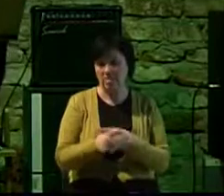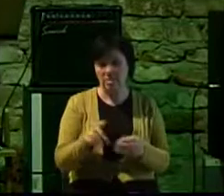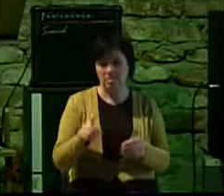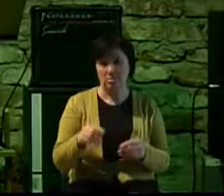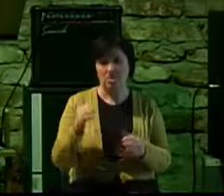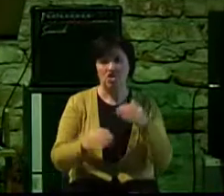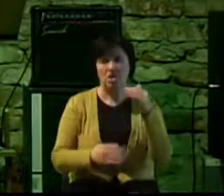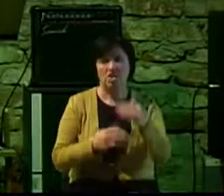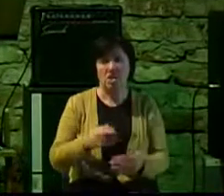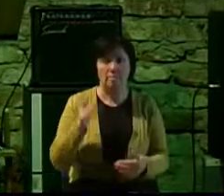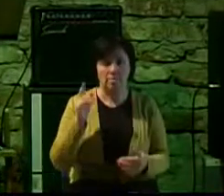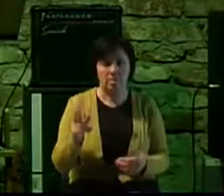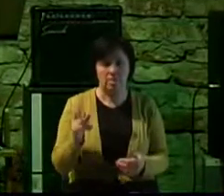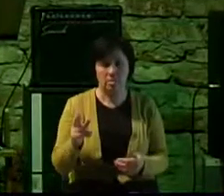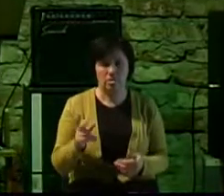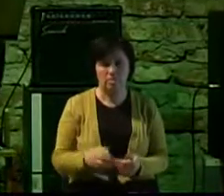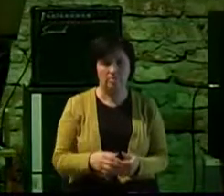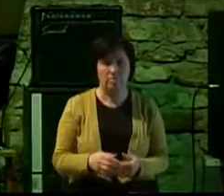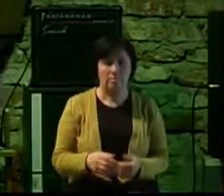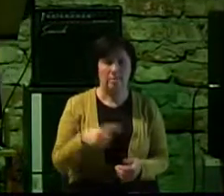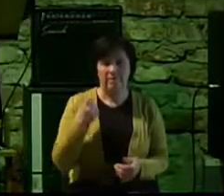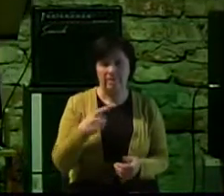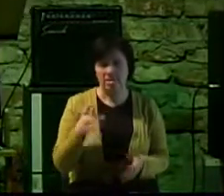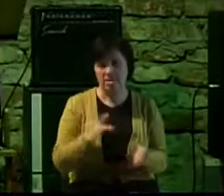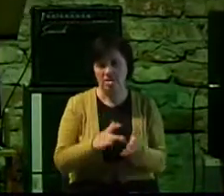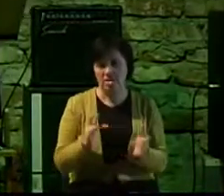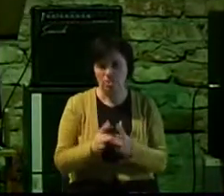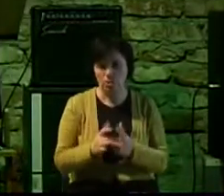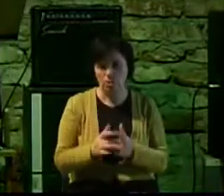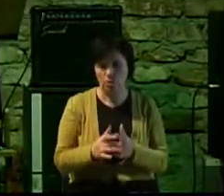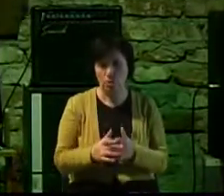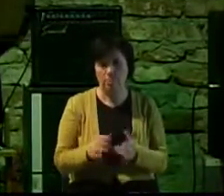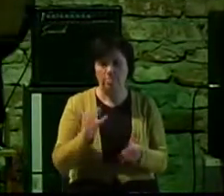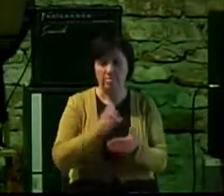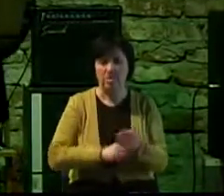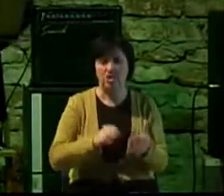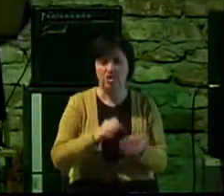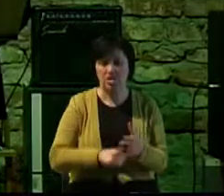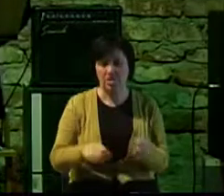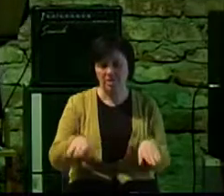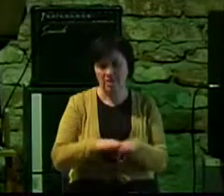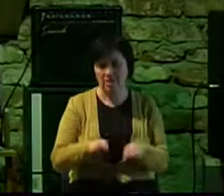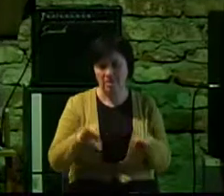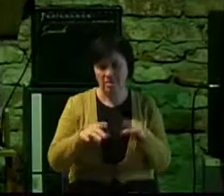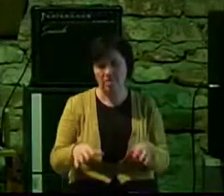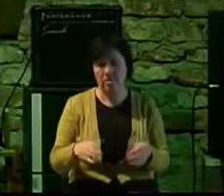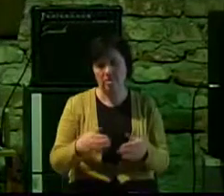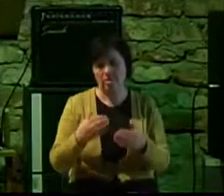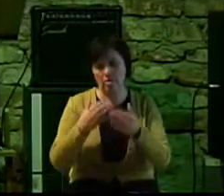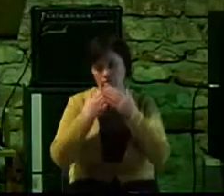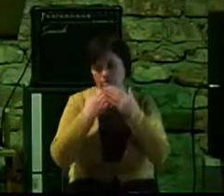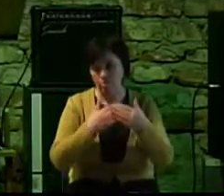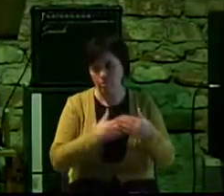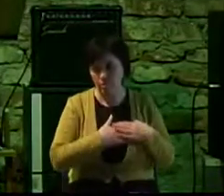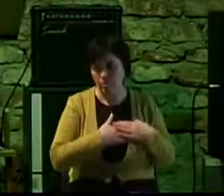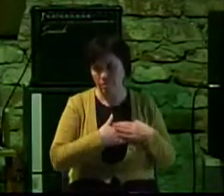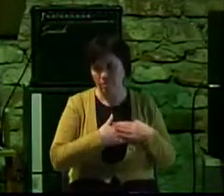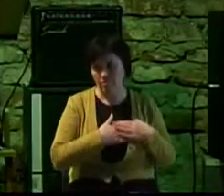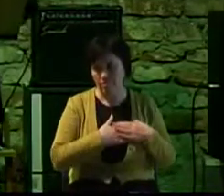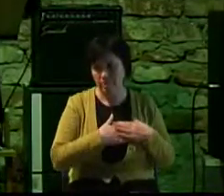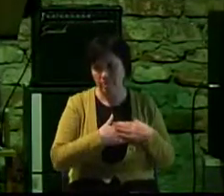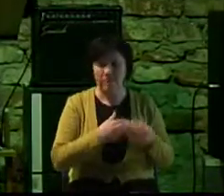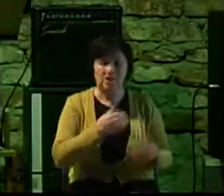теми шагами, о которых говорит Иисус, и причина этих действий – это